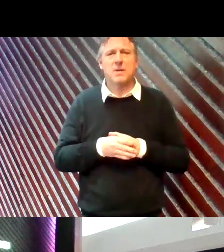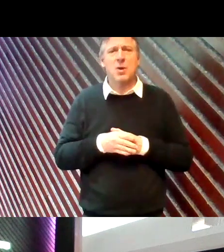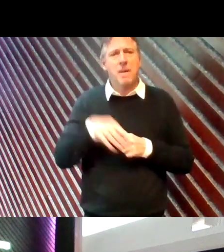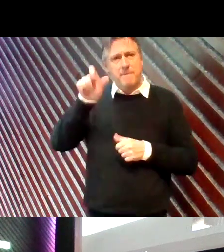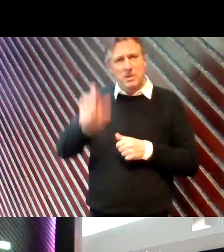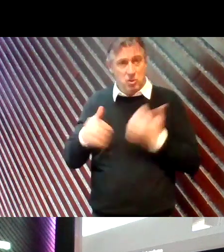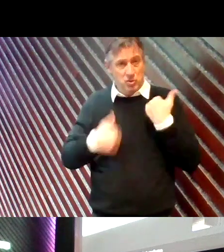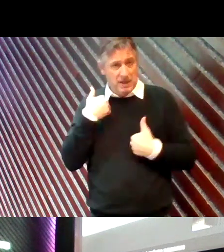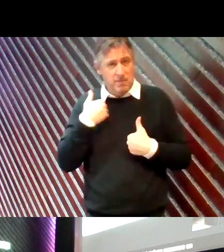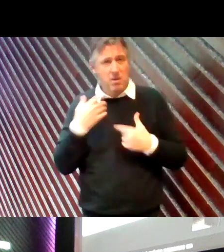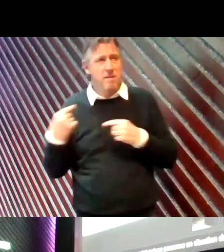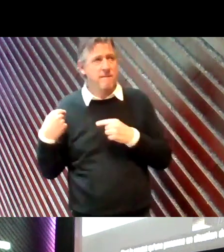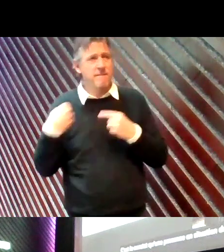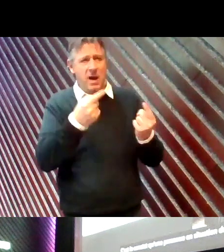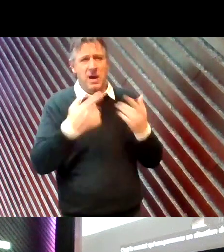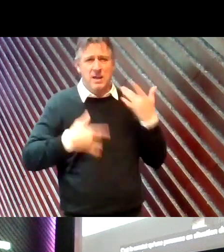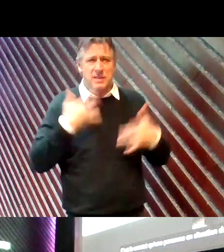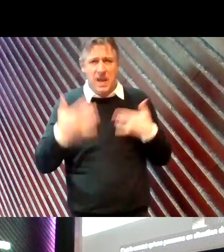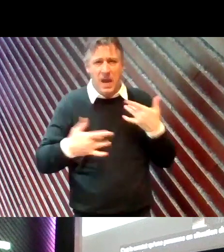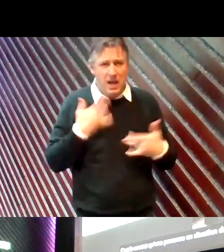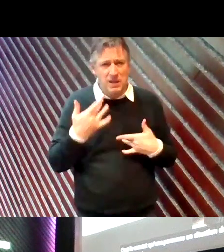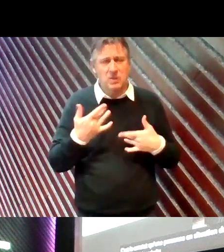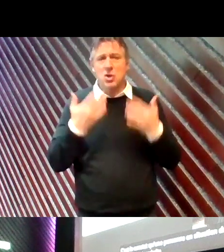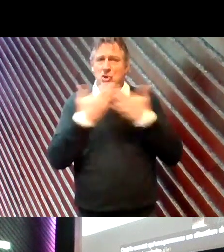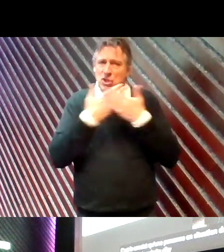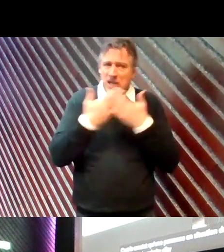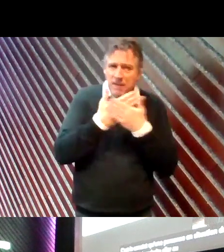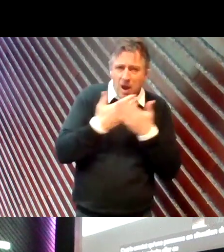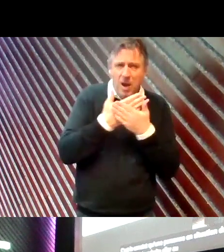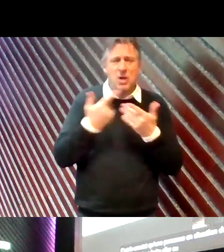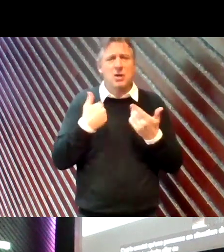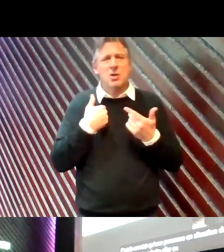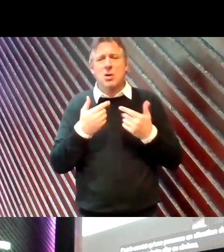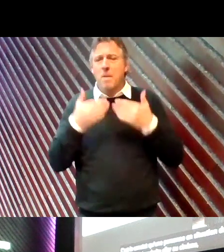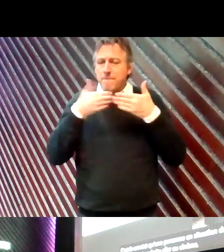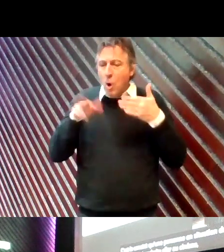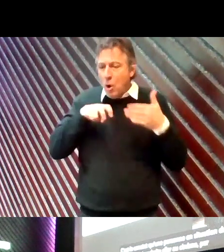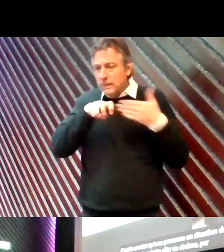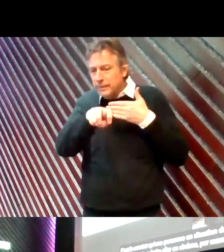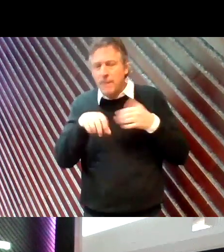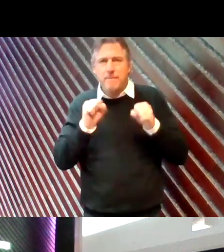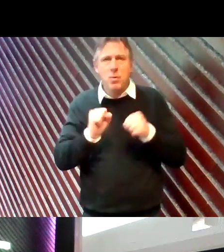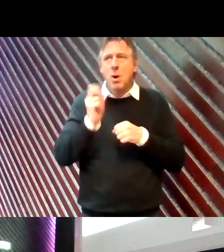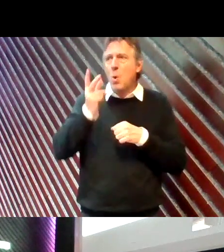au théâtre au cinéma et qui se pose des questions est-ce que je vais franchir la porte est-ce que je vais arriver à me faire comprendre etc elle